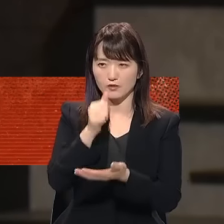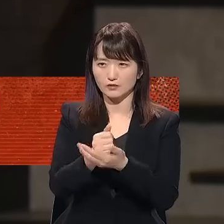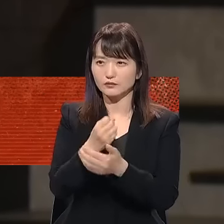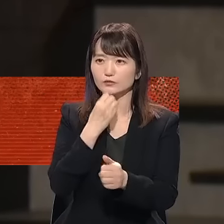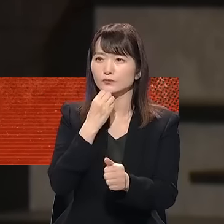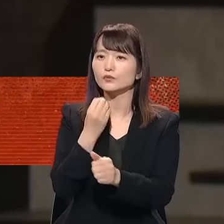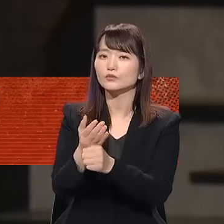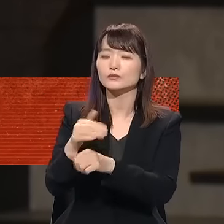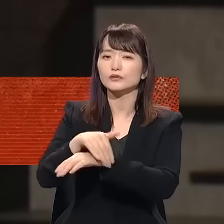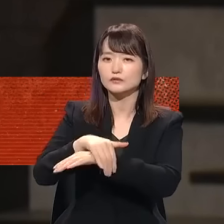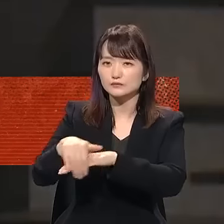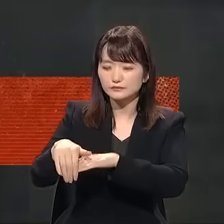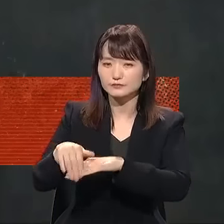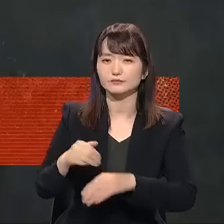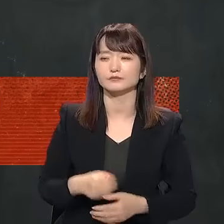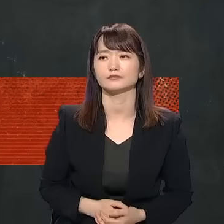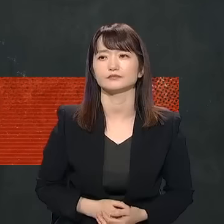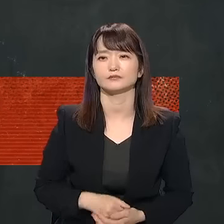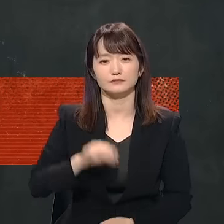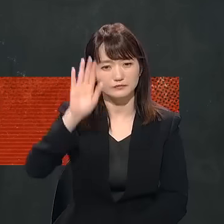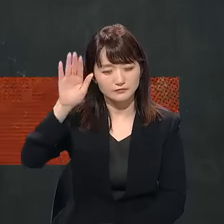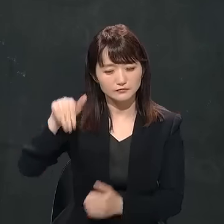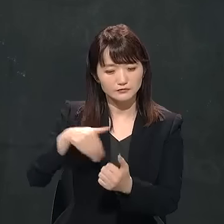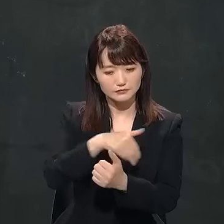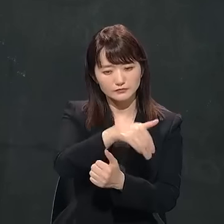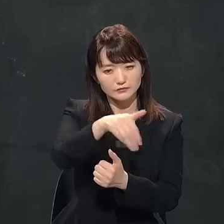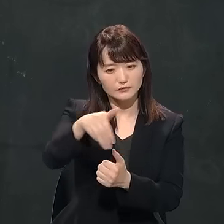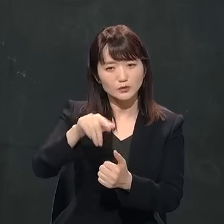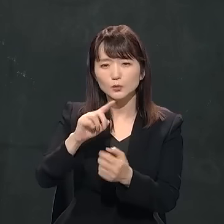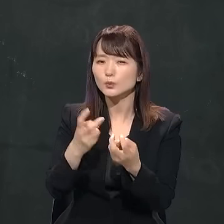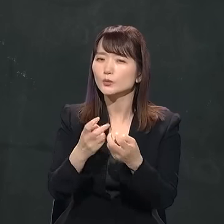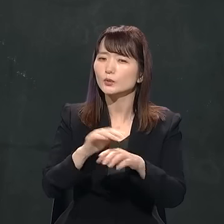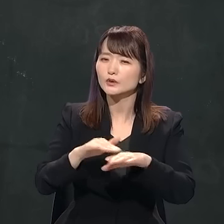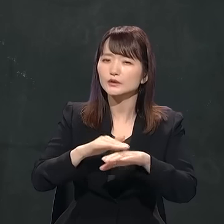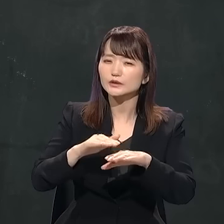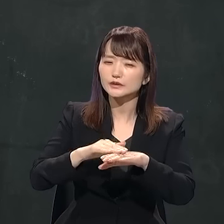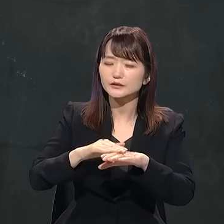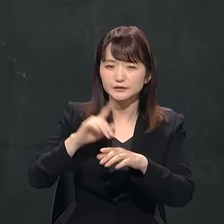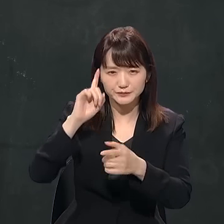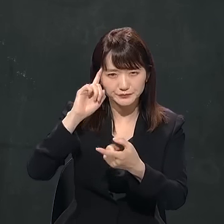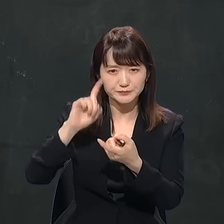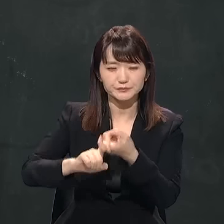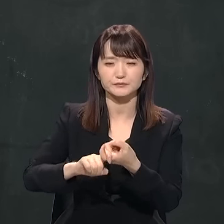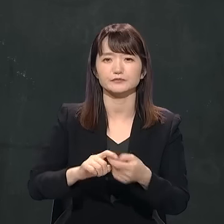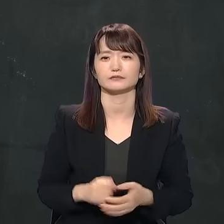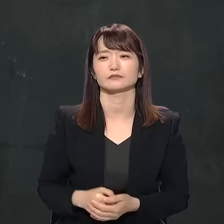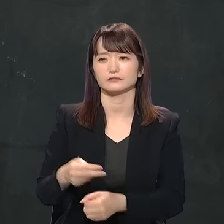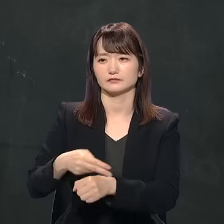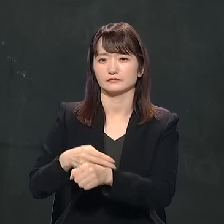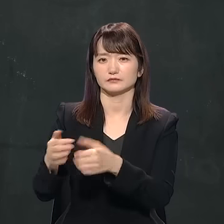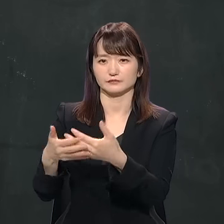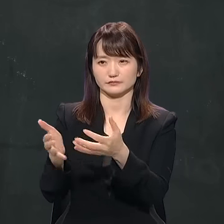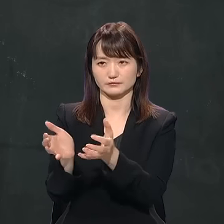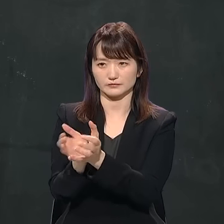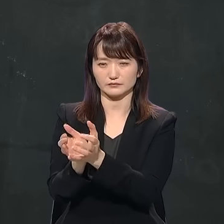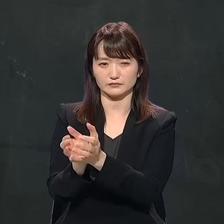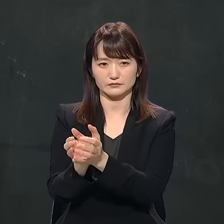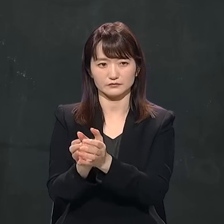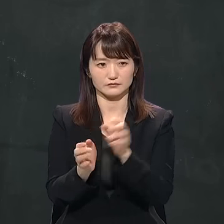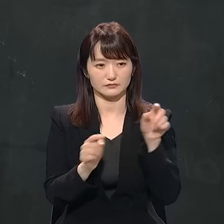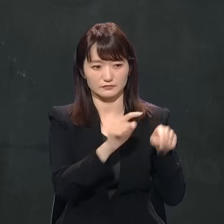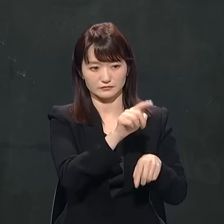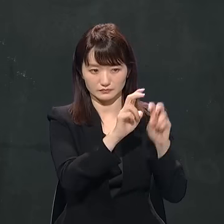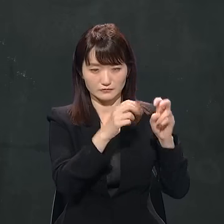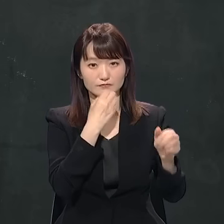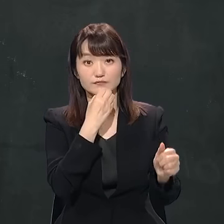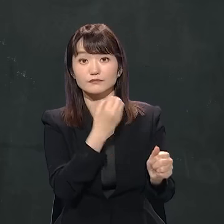하는데 앞으로 여러가지 어떤 그 진행이 주목됩니다 자 의사 단체는 고발을 했고